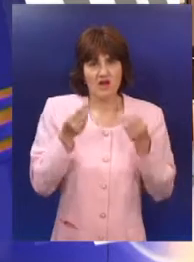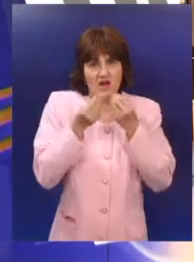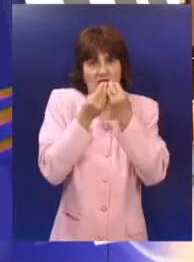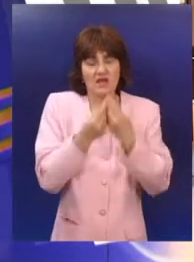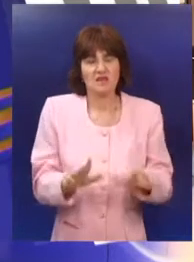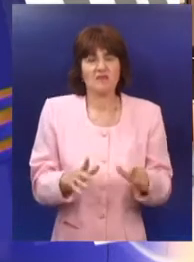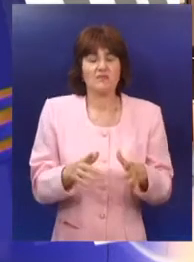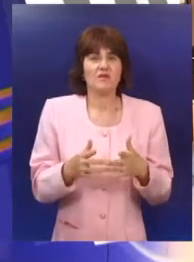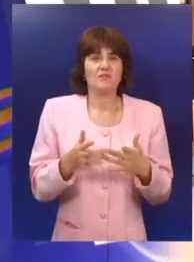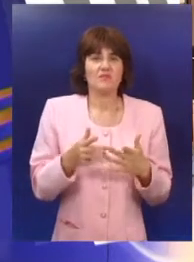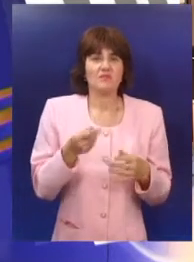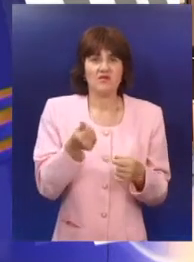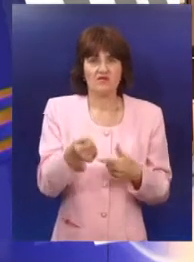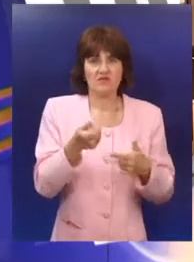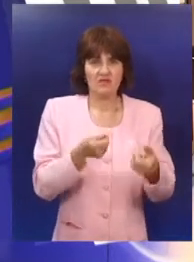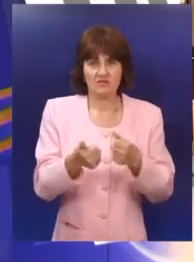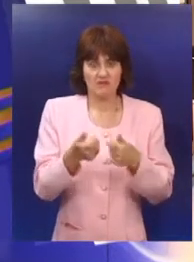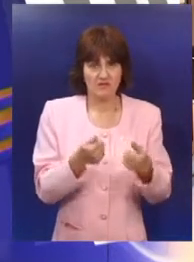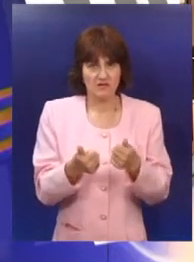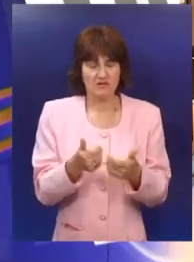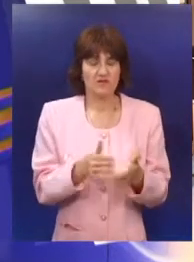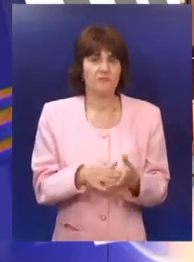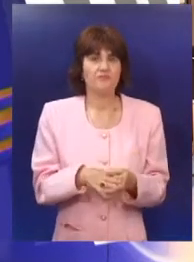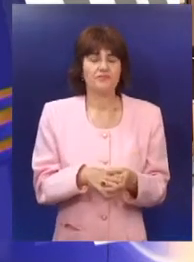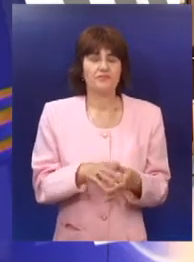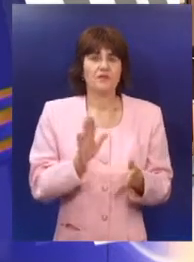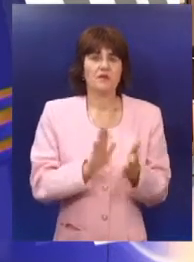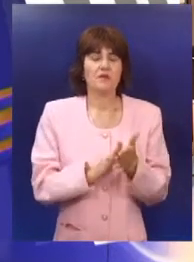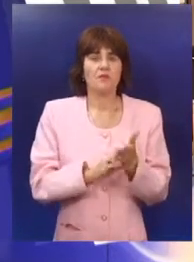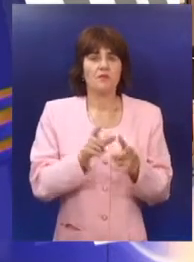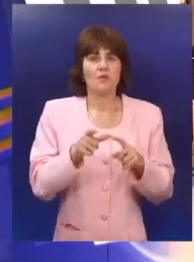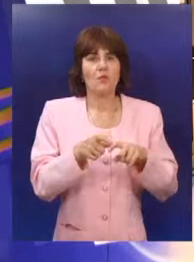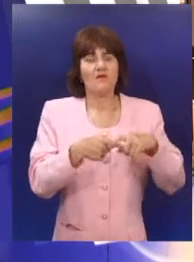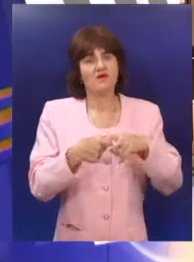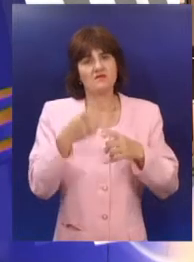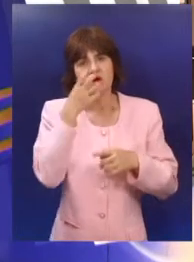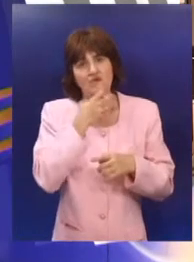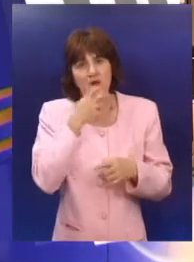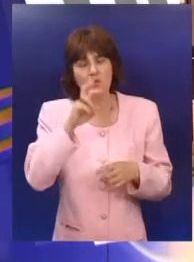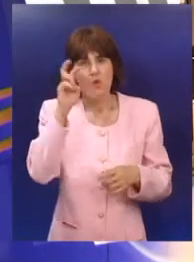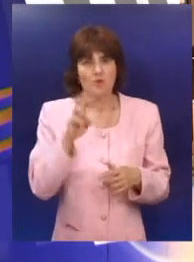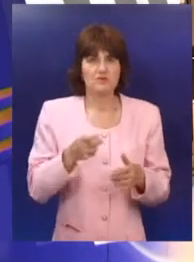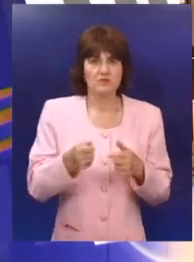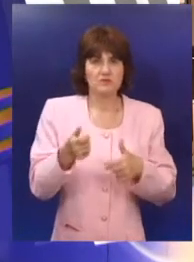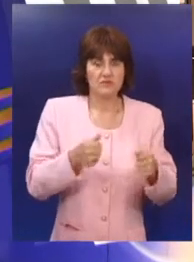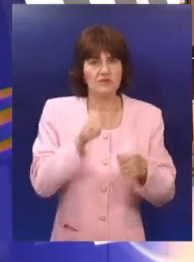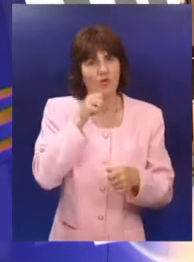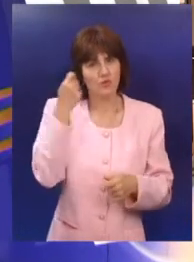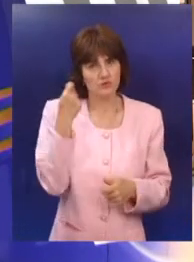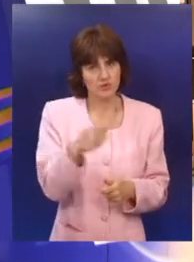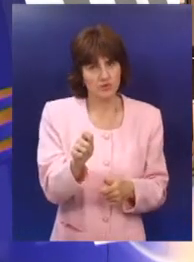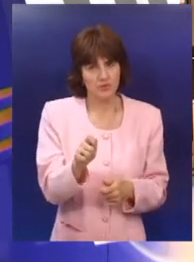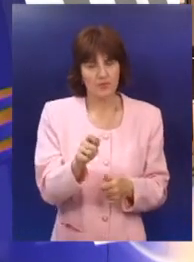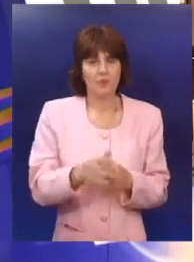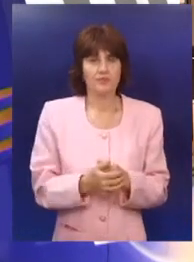veliki finansijski gubici. Što se tiče voćarske proizvodnje, tu je osiguranje dosta skupo i mi smo ove godine ušli u